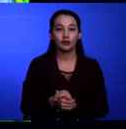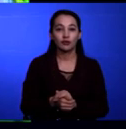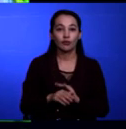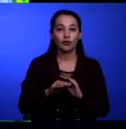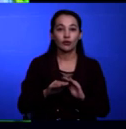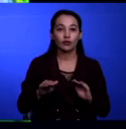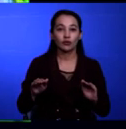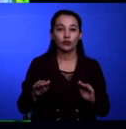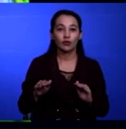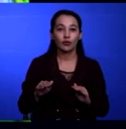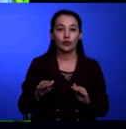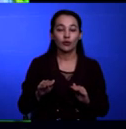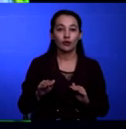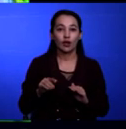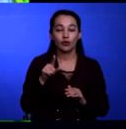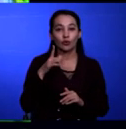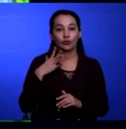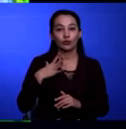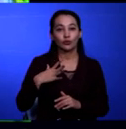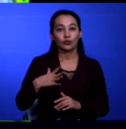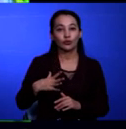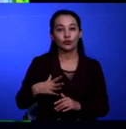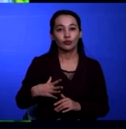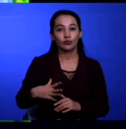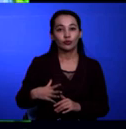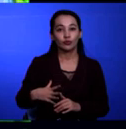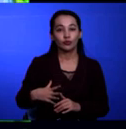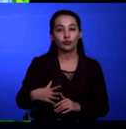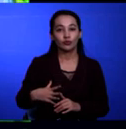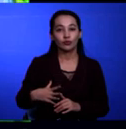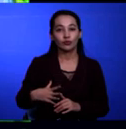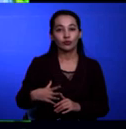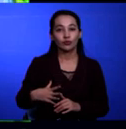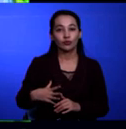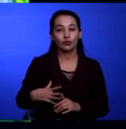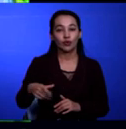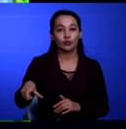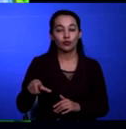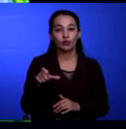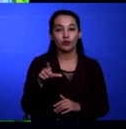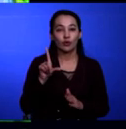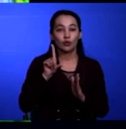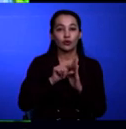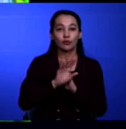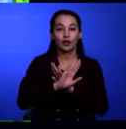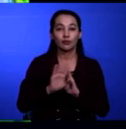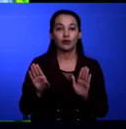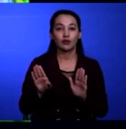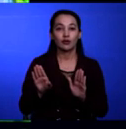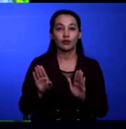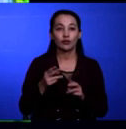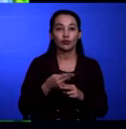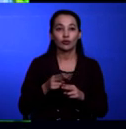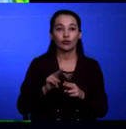Bolajonlar ularni kutib turishibdi. Yo'ldan bu yerda o'tishmayapti. Chunki bular